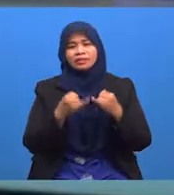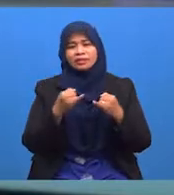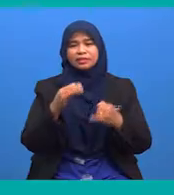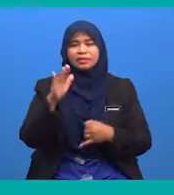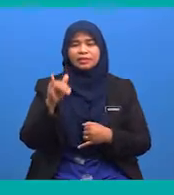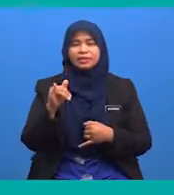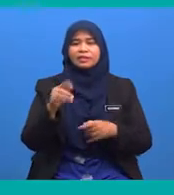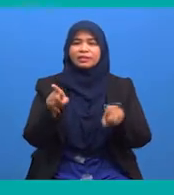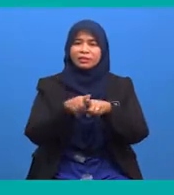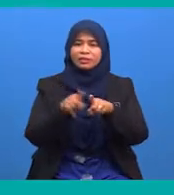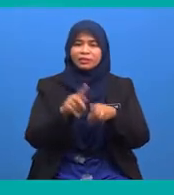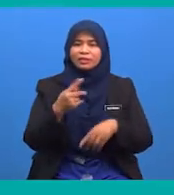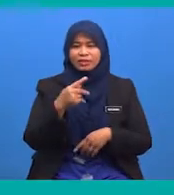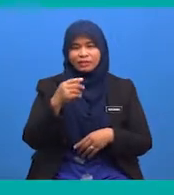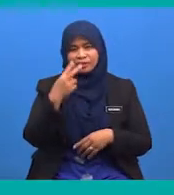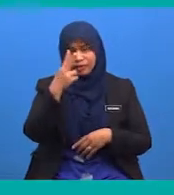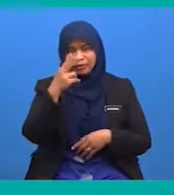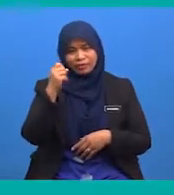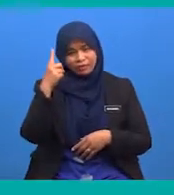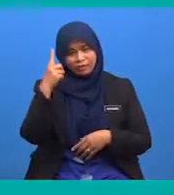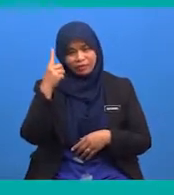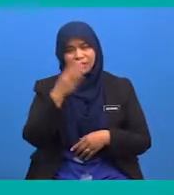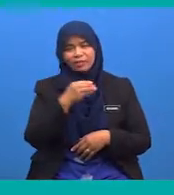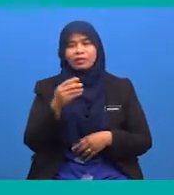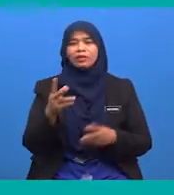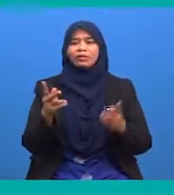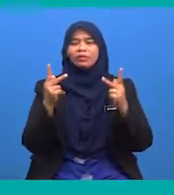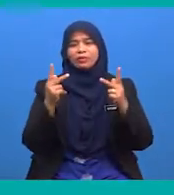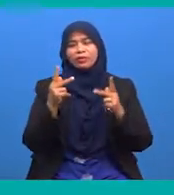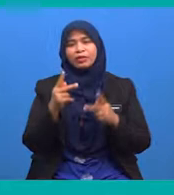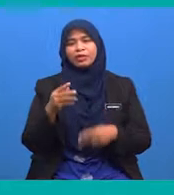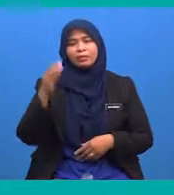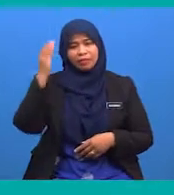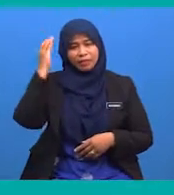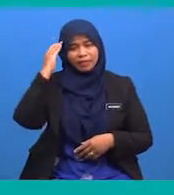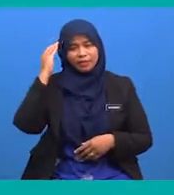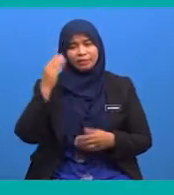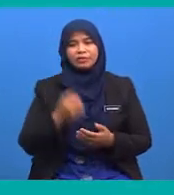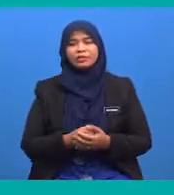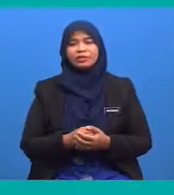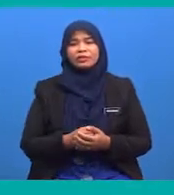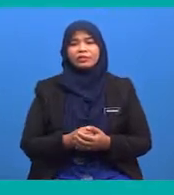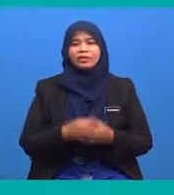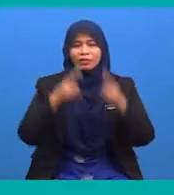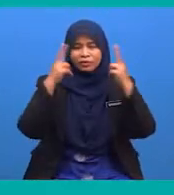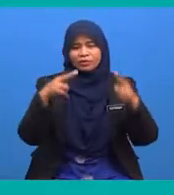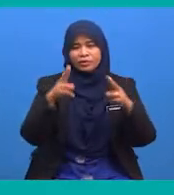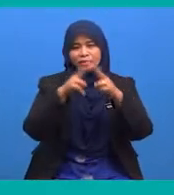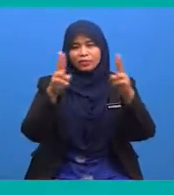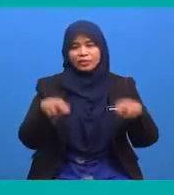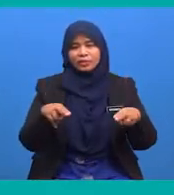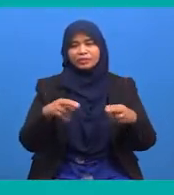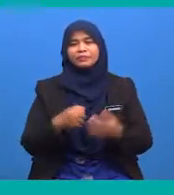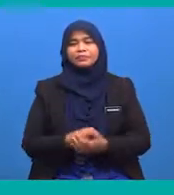mari sama kita menguji kefahaman dan mengukuhkan pengetahuan. Marilah Ustaz menguji sedikit